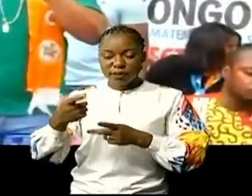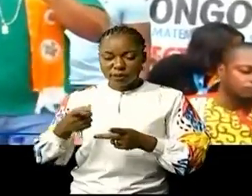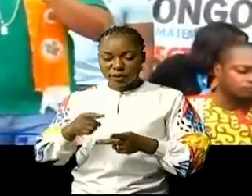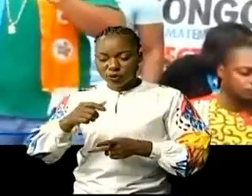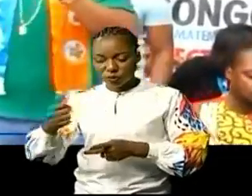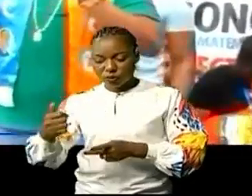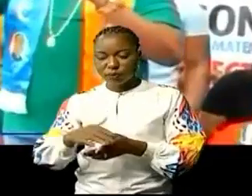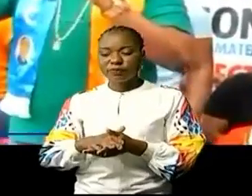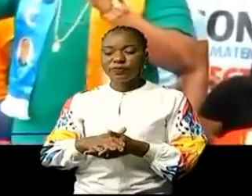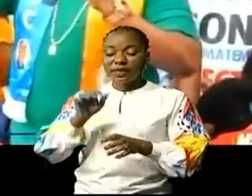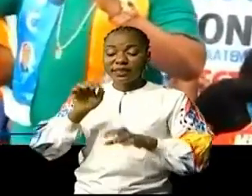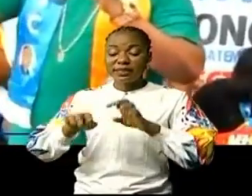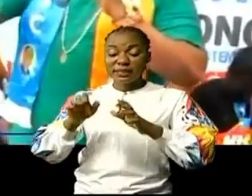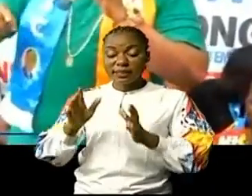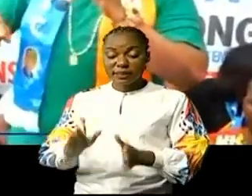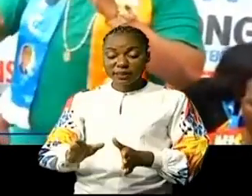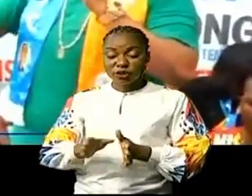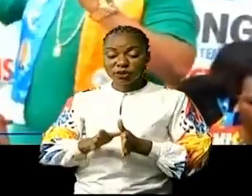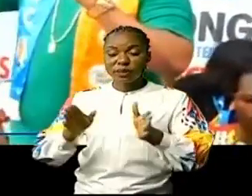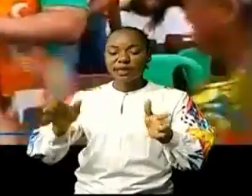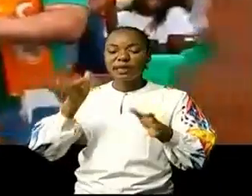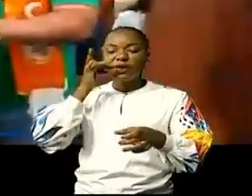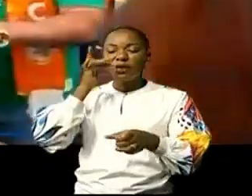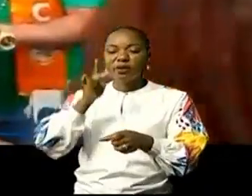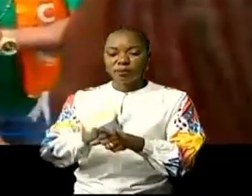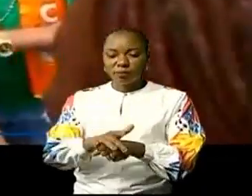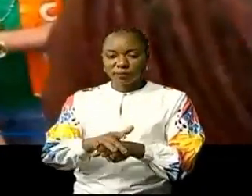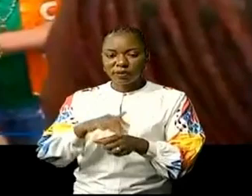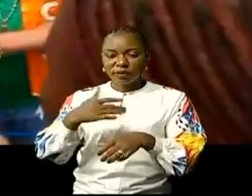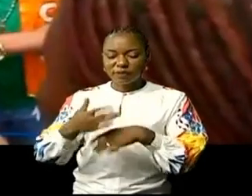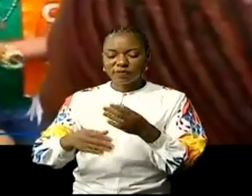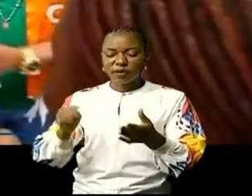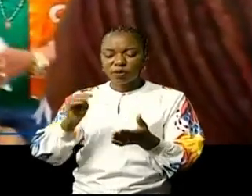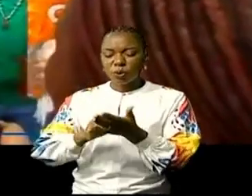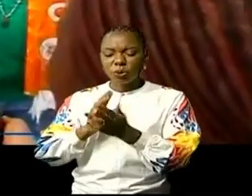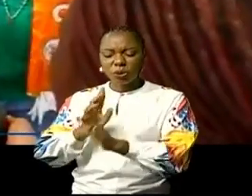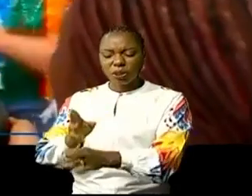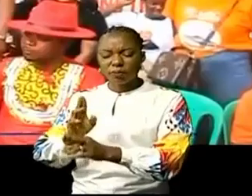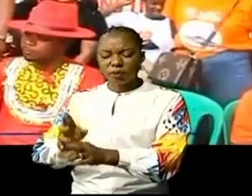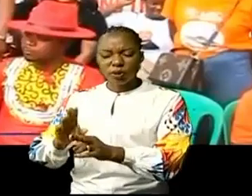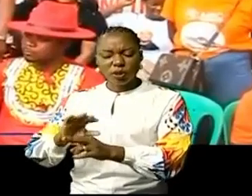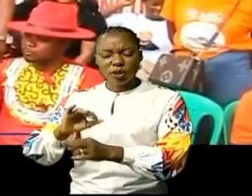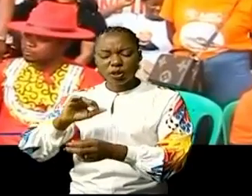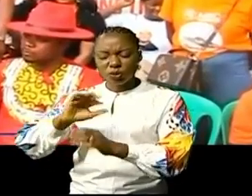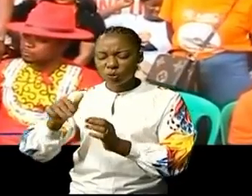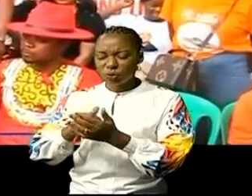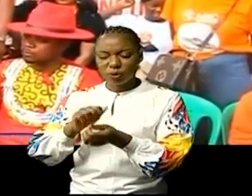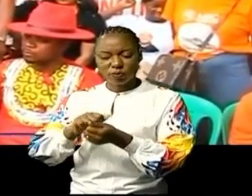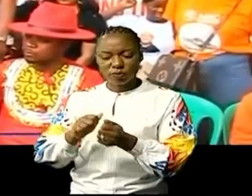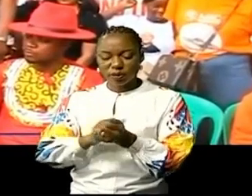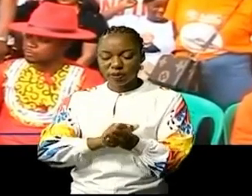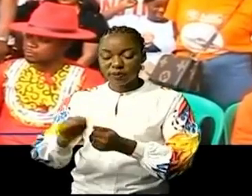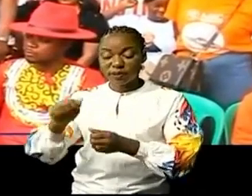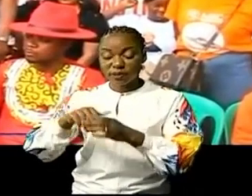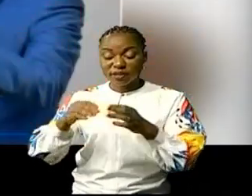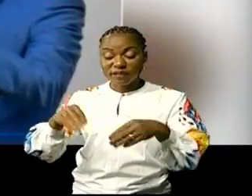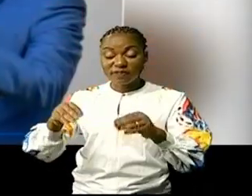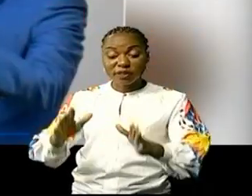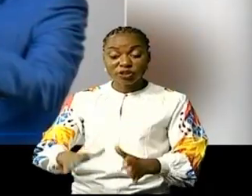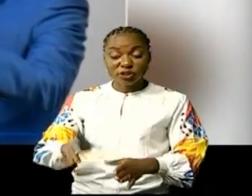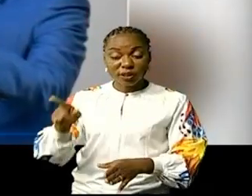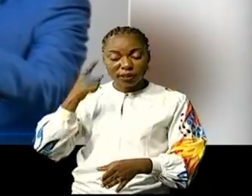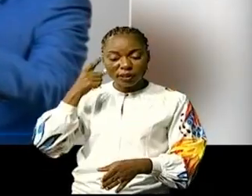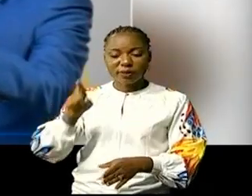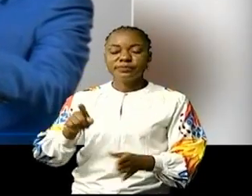de la jeunesse du MSC a promis de faire rapport de cette situation à son supérieur, l'honorable